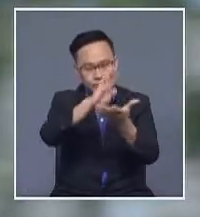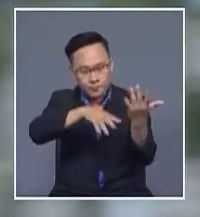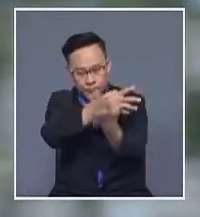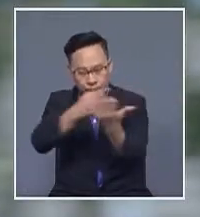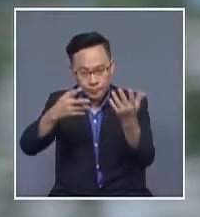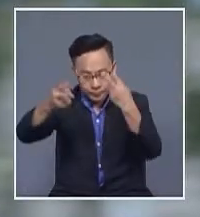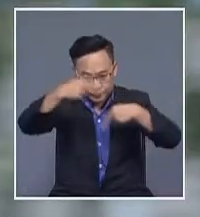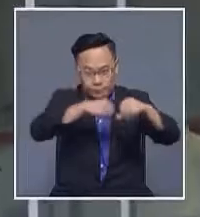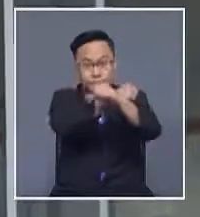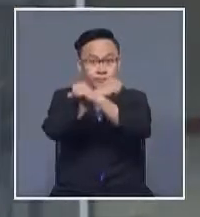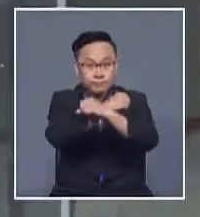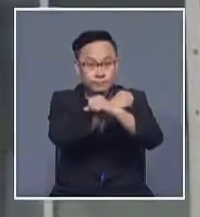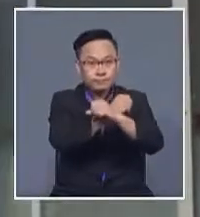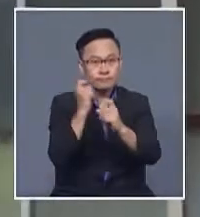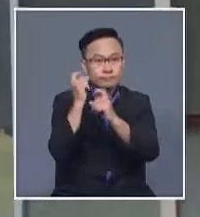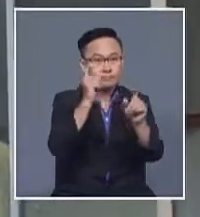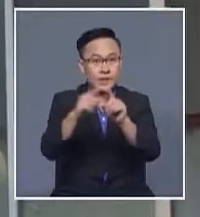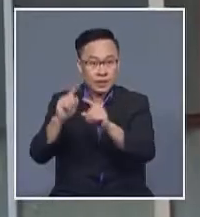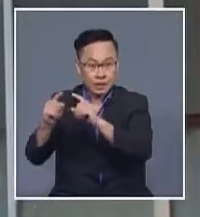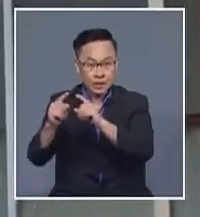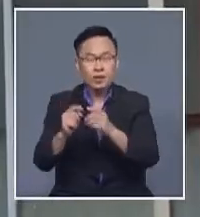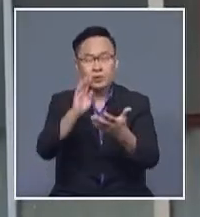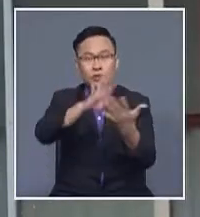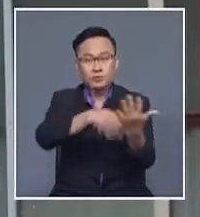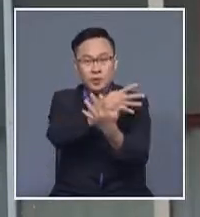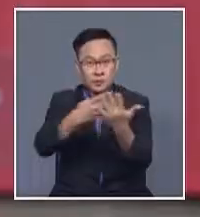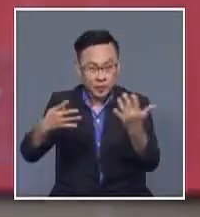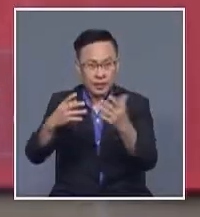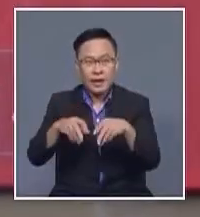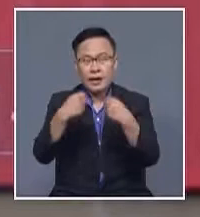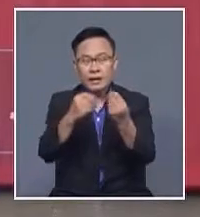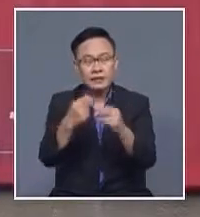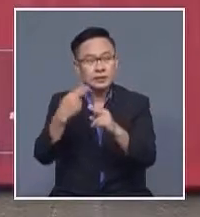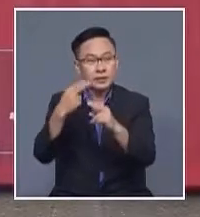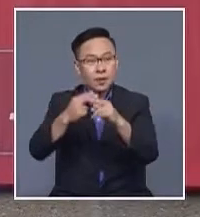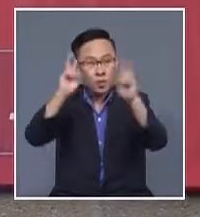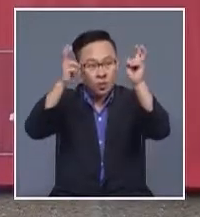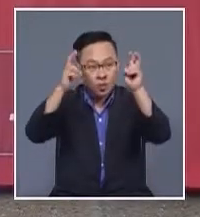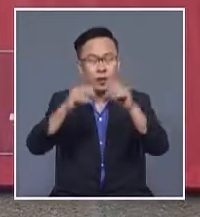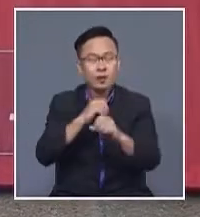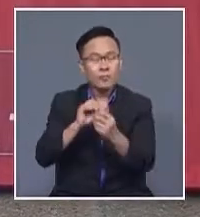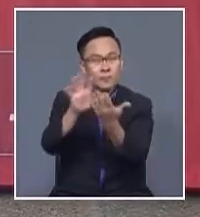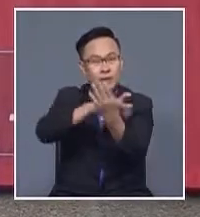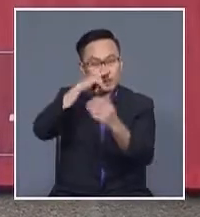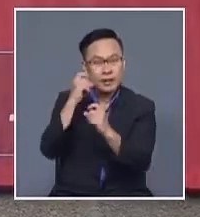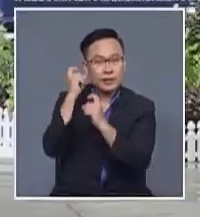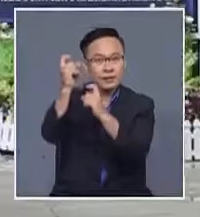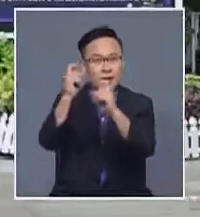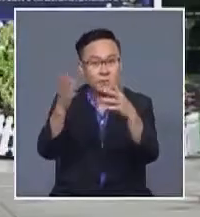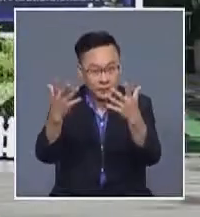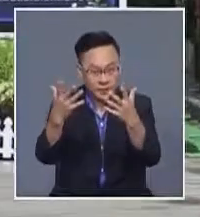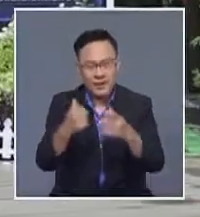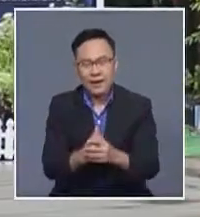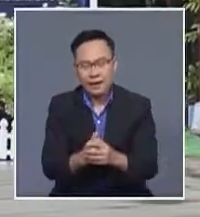การด้านความปลอดภัยโดยกำหนดให้การขับเคลื่อนนโยบาย Safety Thailand เป็นหนึ่งในวาระเร่งด่วนในการด